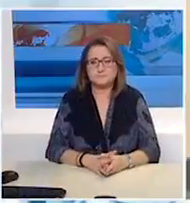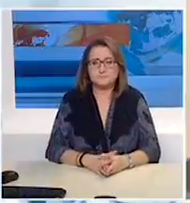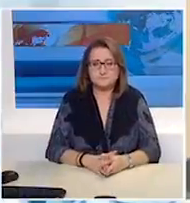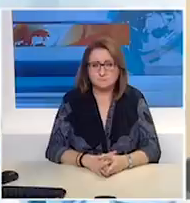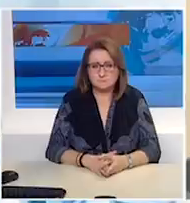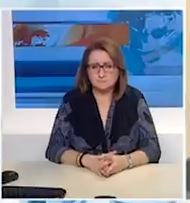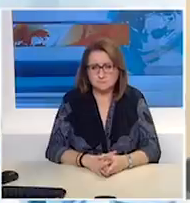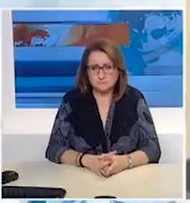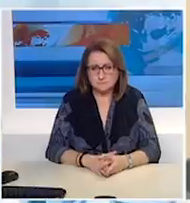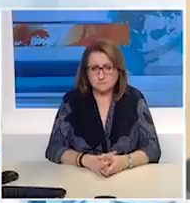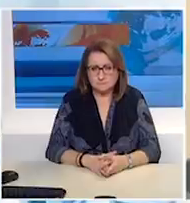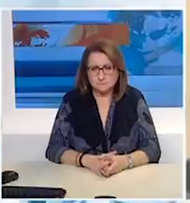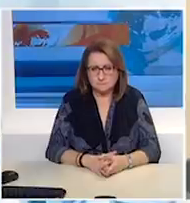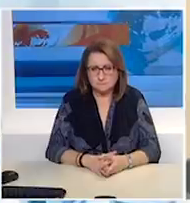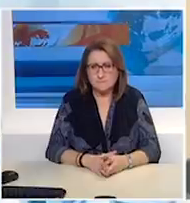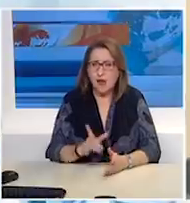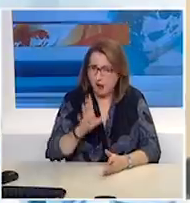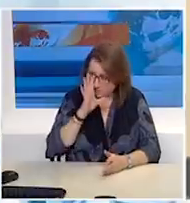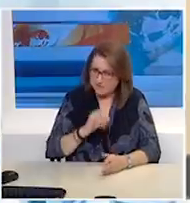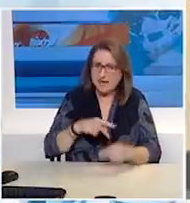δεν έχουμε προχωρήσει ακόμα στη διαπραγμάτευση.